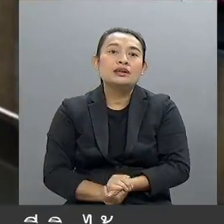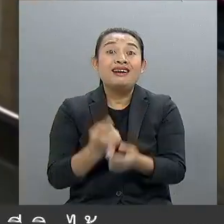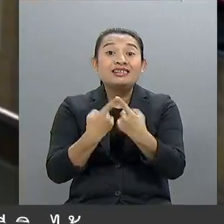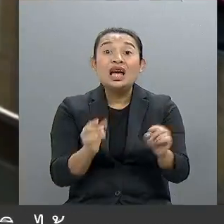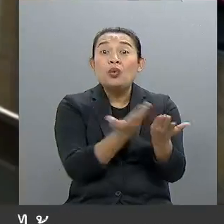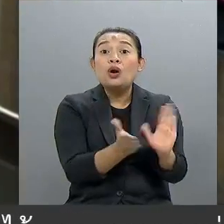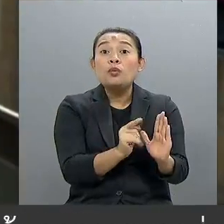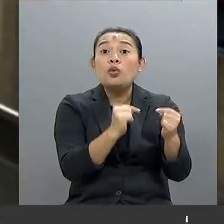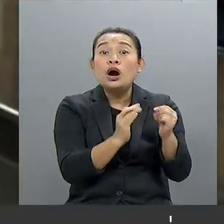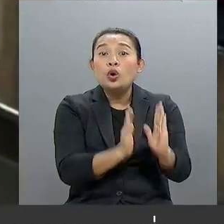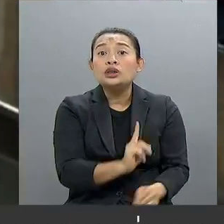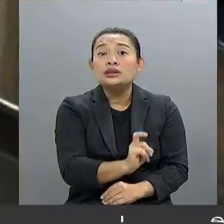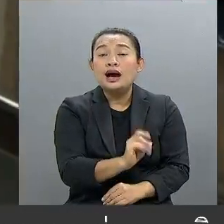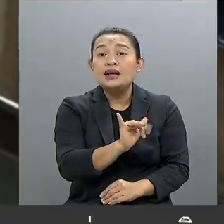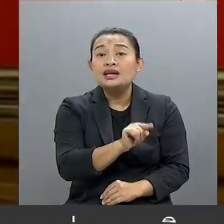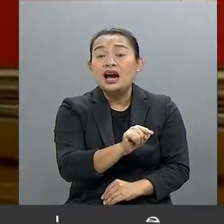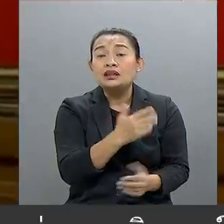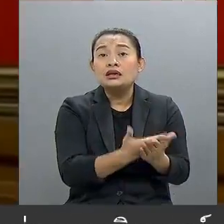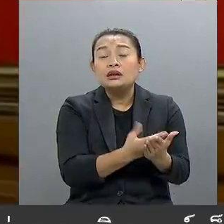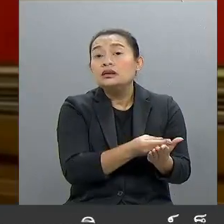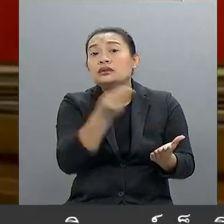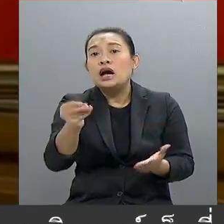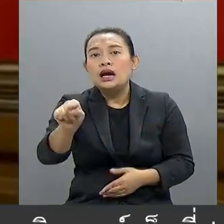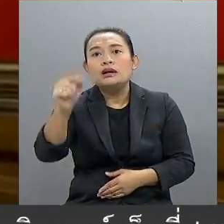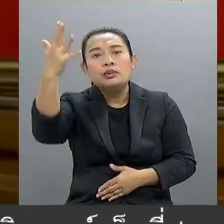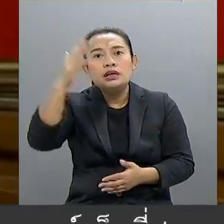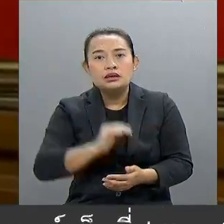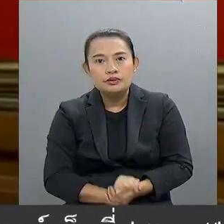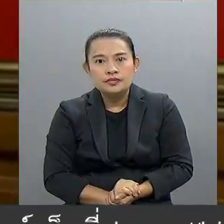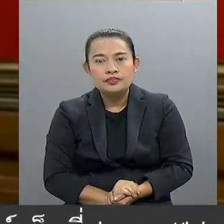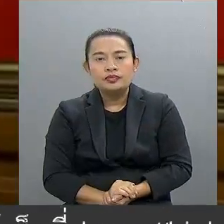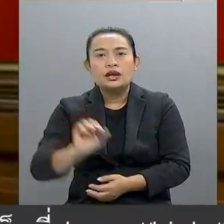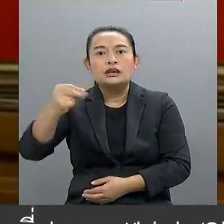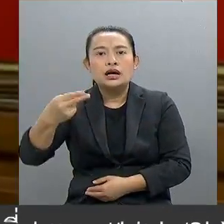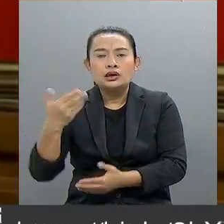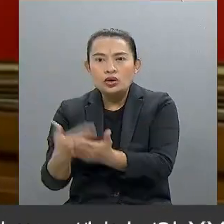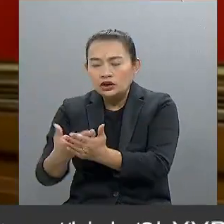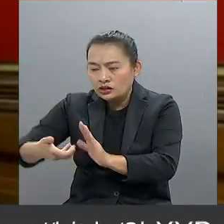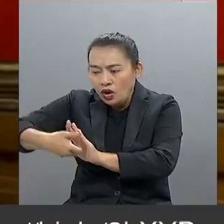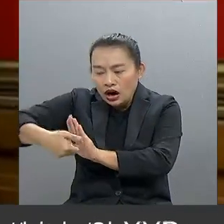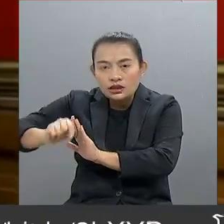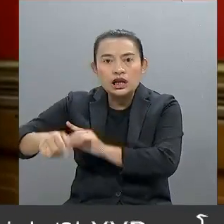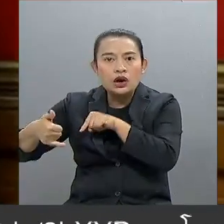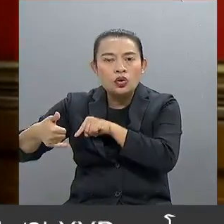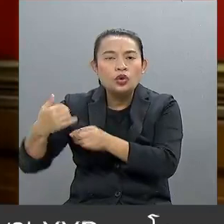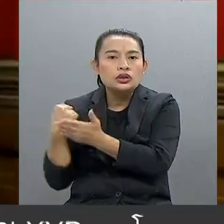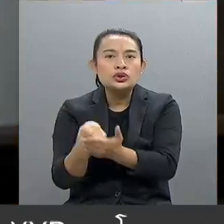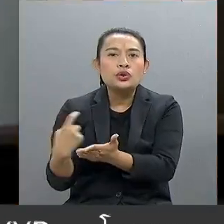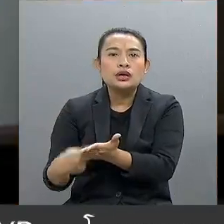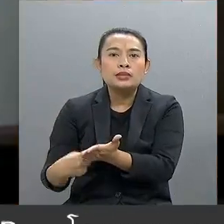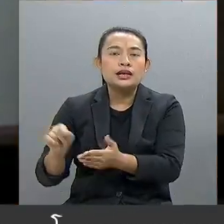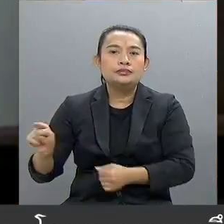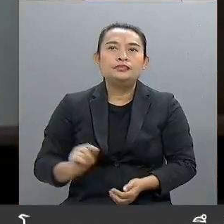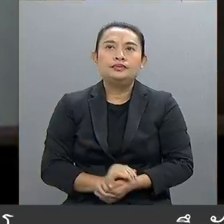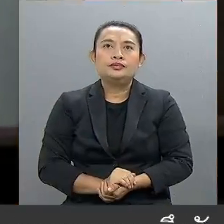สหกรณ์ก็เลยต้องมาหักกับผู้ค้ำนะคะทีนี้ล่าสุดเนี่ย23มิถุนายนที่ผ่านมาผู้ค้ำเนี่ยก็ม